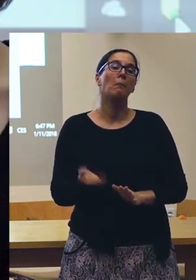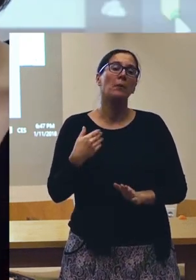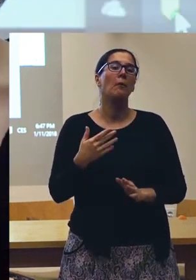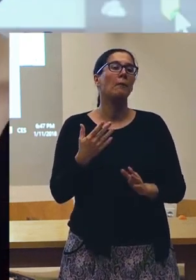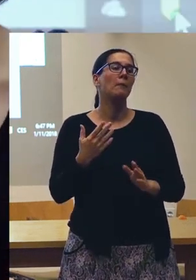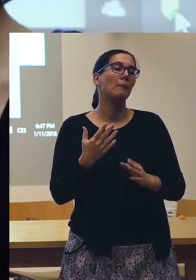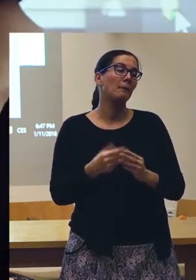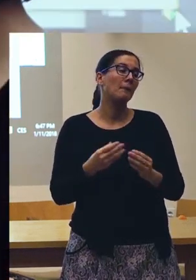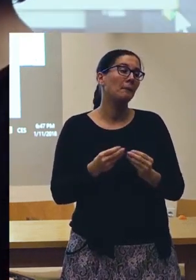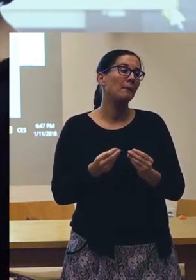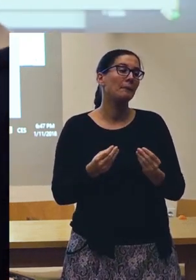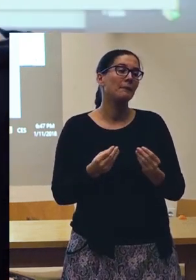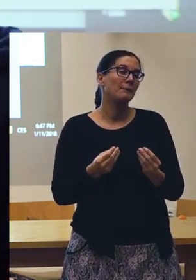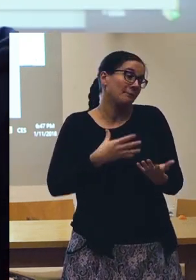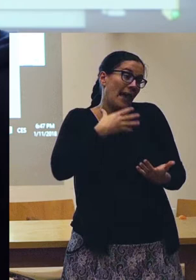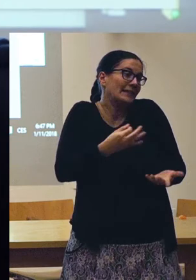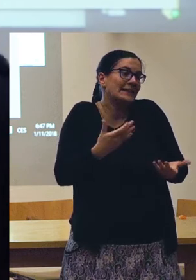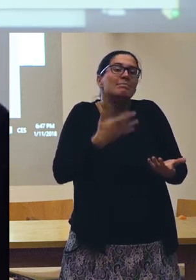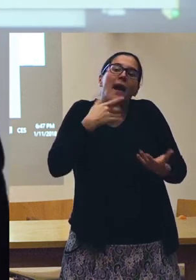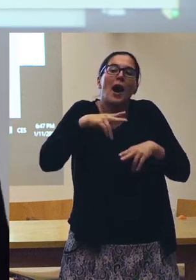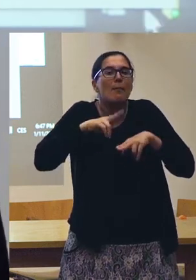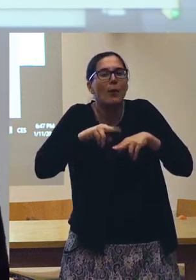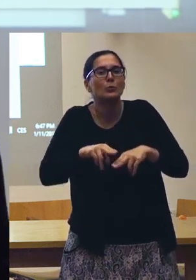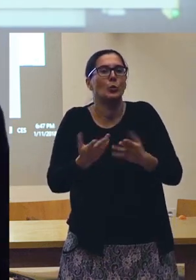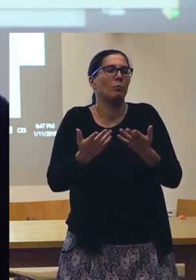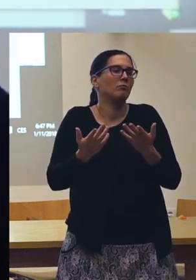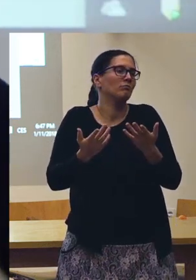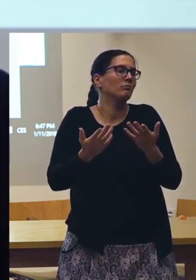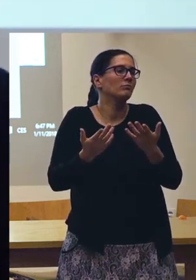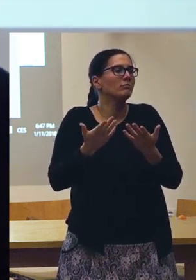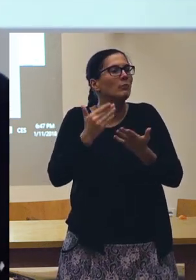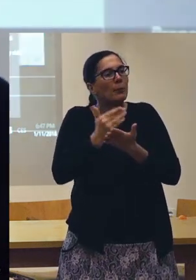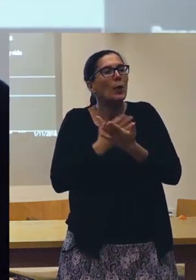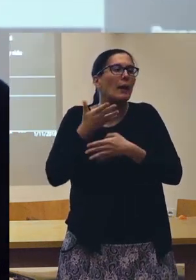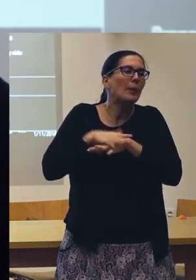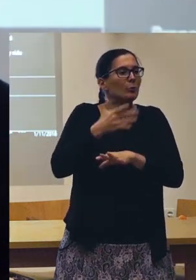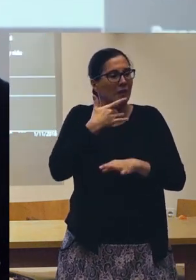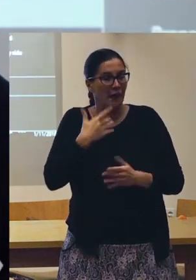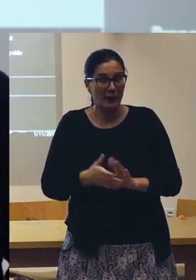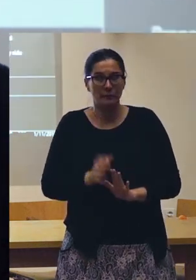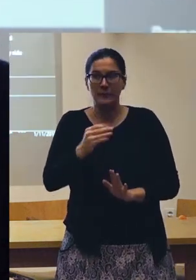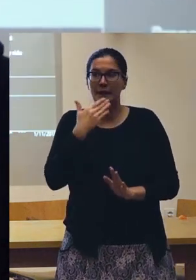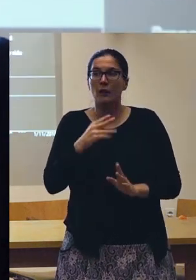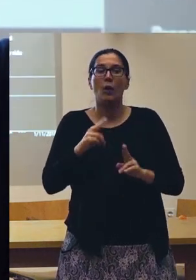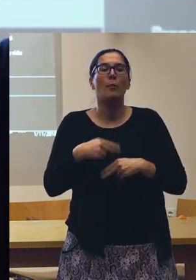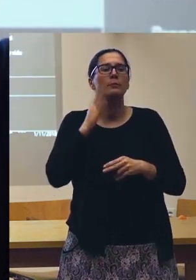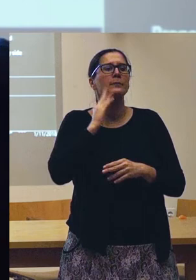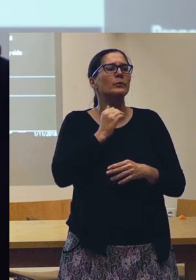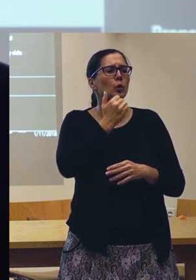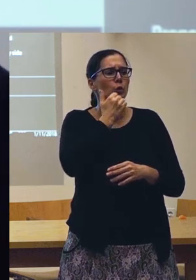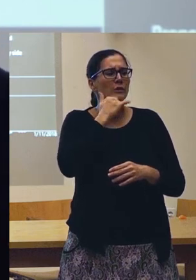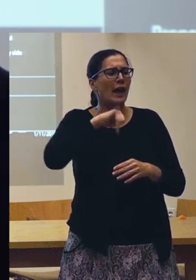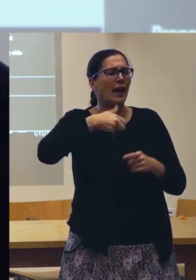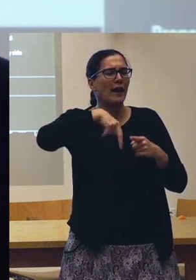hezký až jako instruktážní jako, úvod do toho tématu. A teď poprosím Zuzku Jakalovou